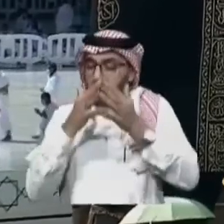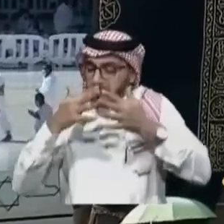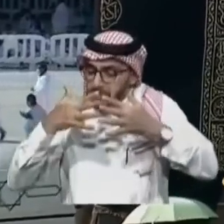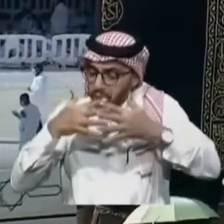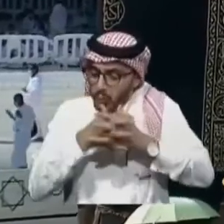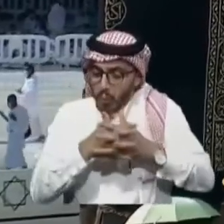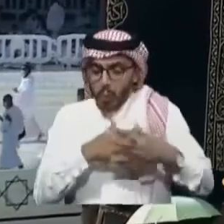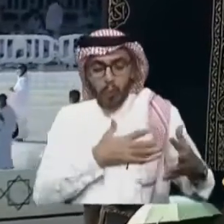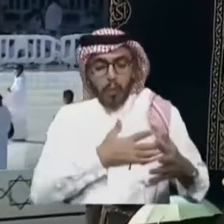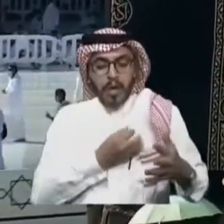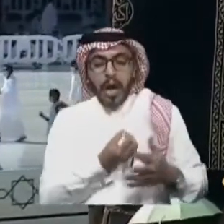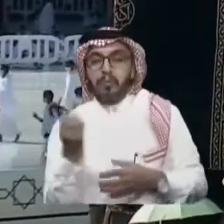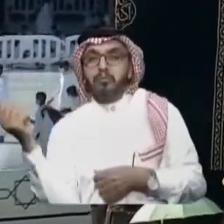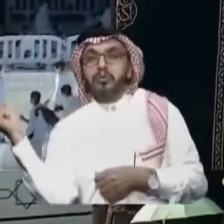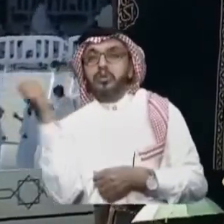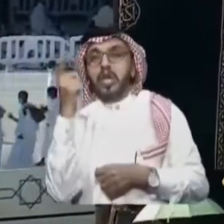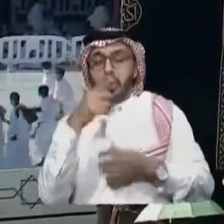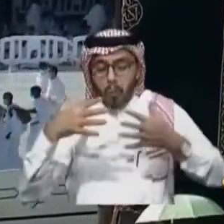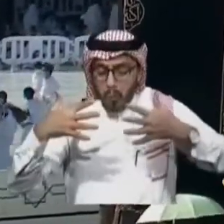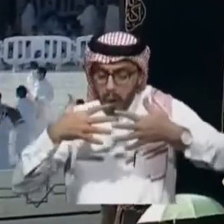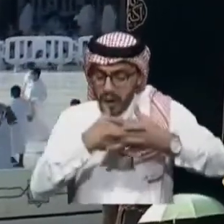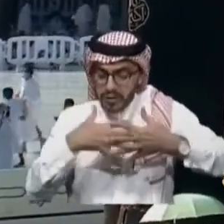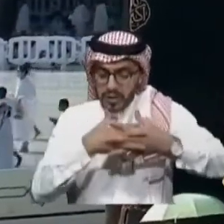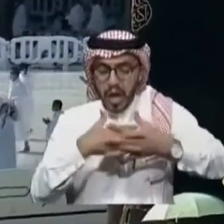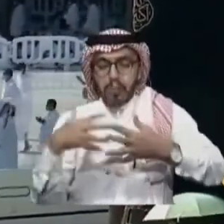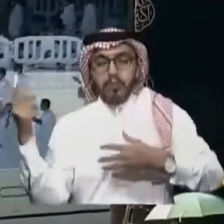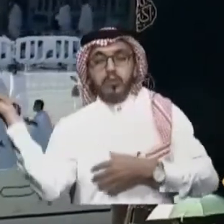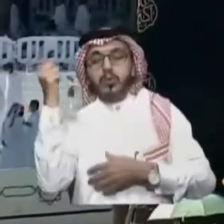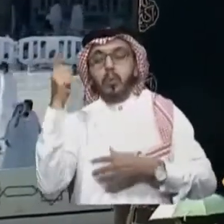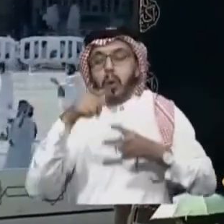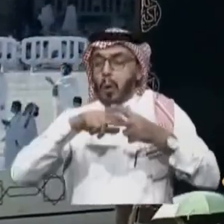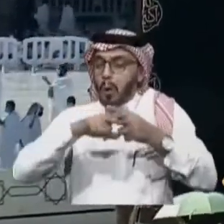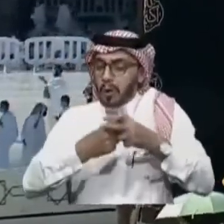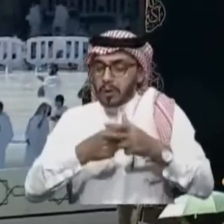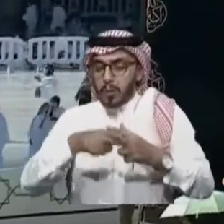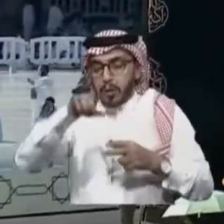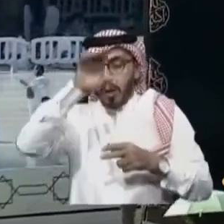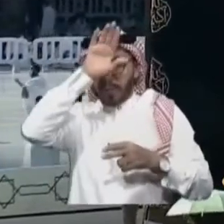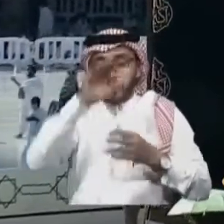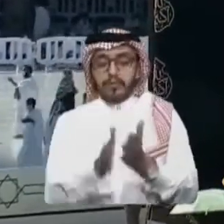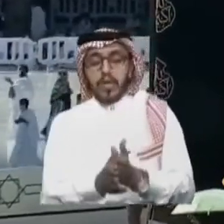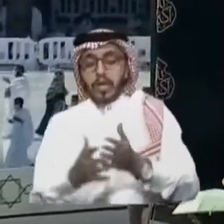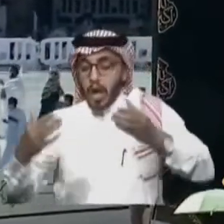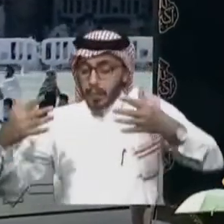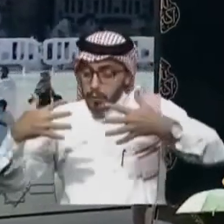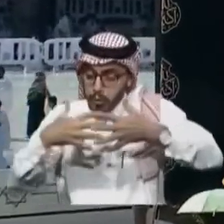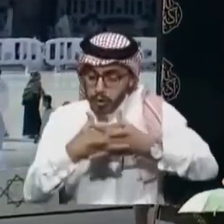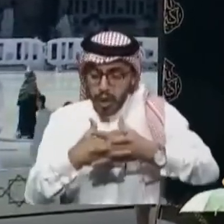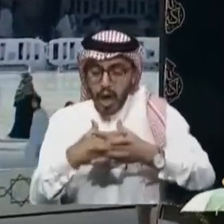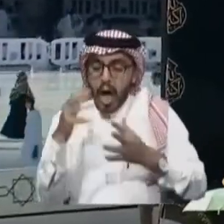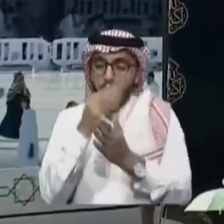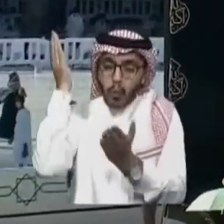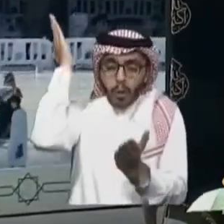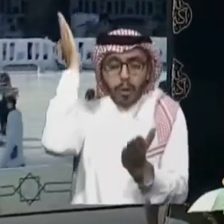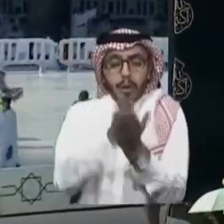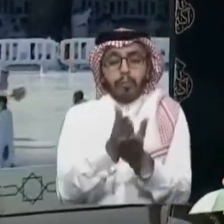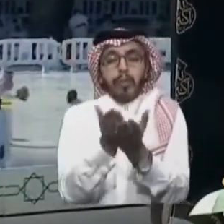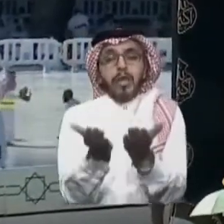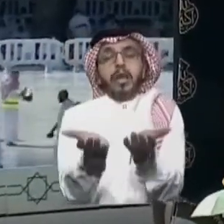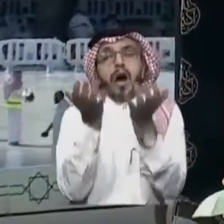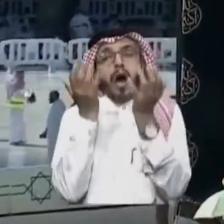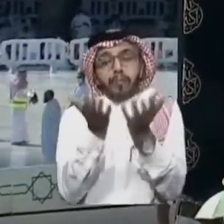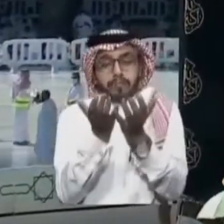بين قلوب المسلمين، ووحد صفوفهم، وأصلح قادتهم، واجمع كلمتهم على الحق يا